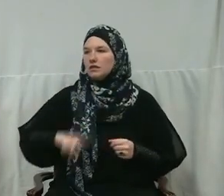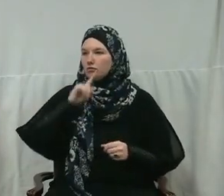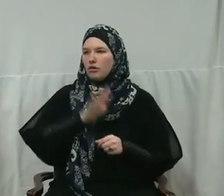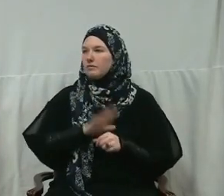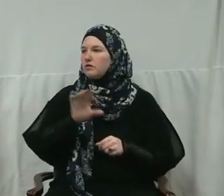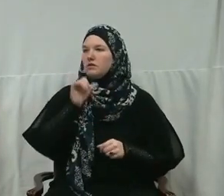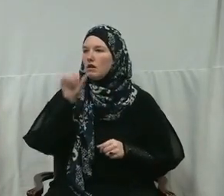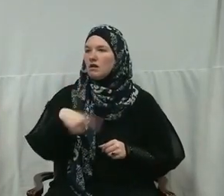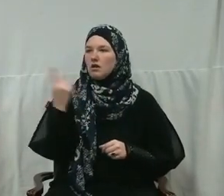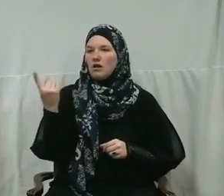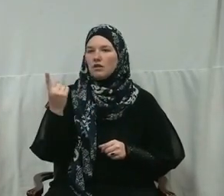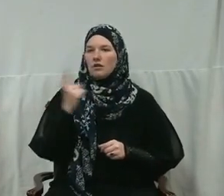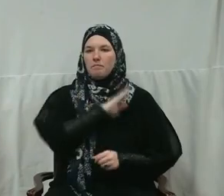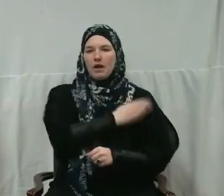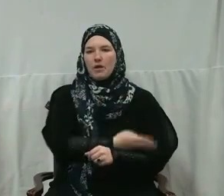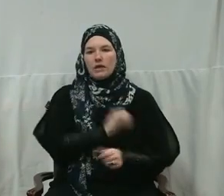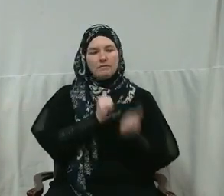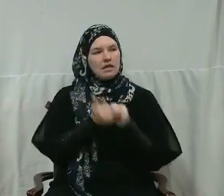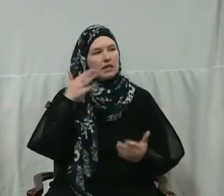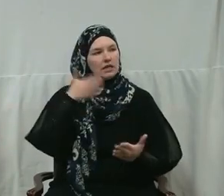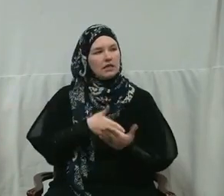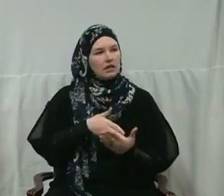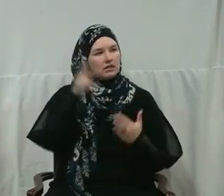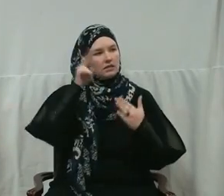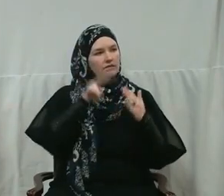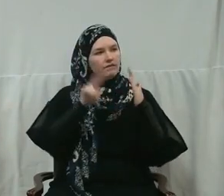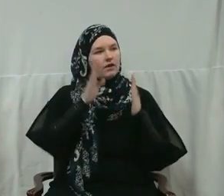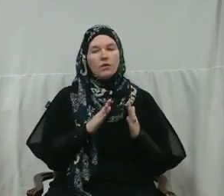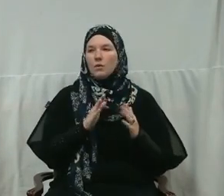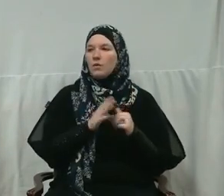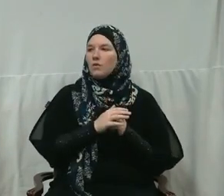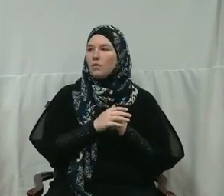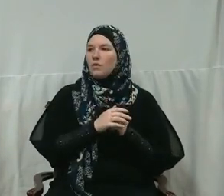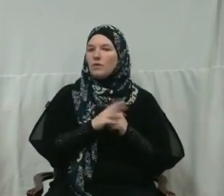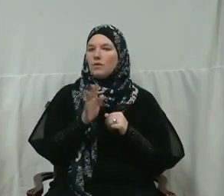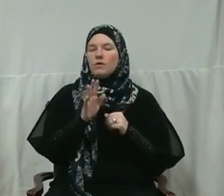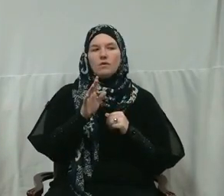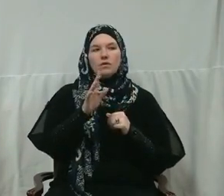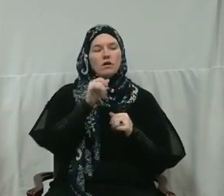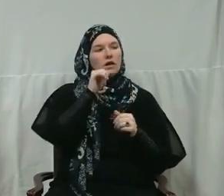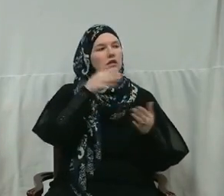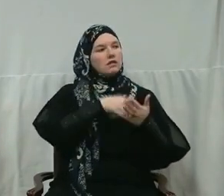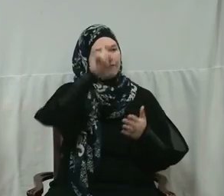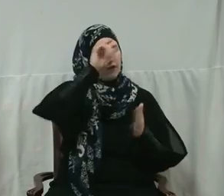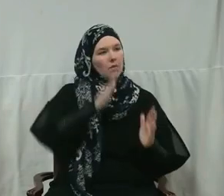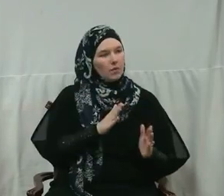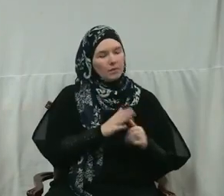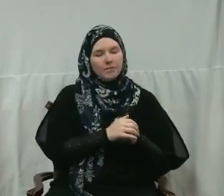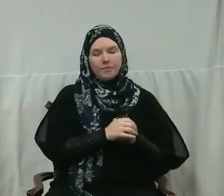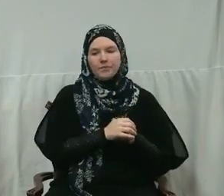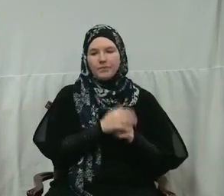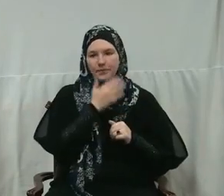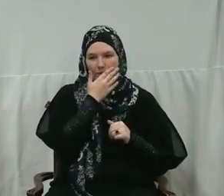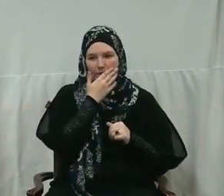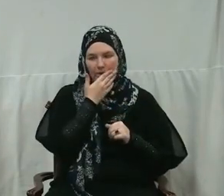power intervening against Pharaoh. This is Allah telling them, don't you be afraid. لا تخاف. And then he